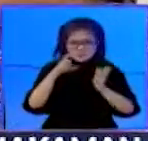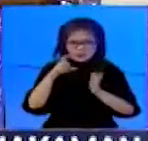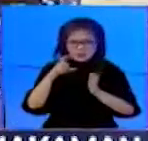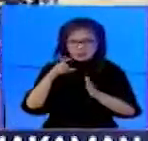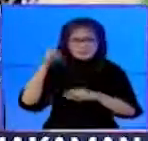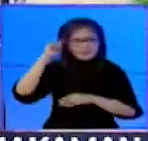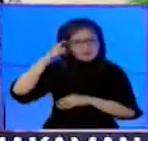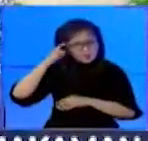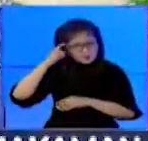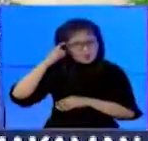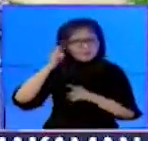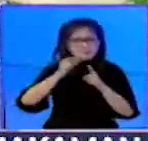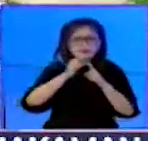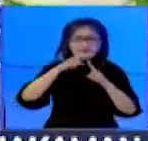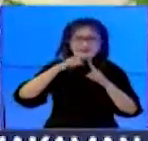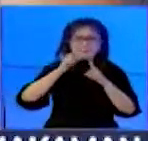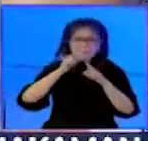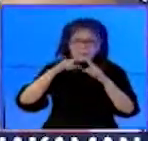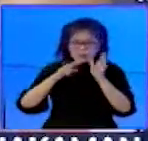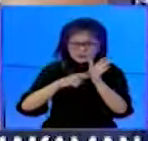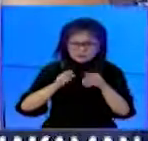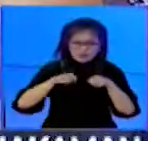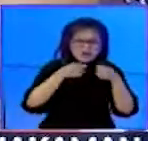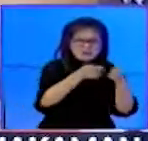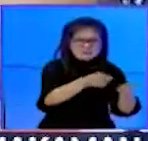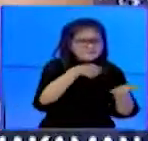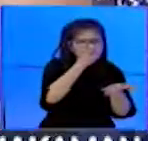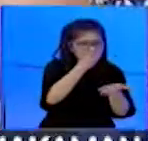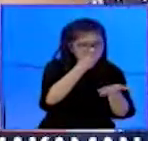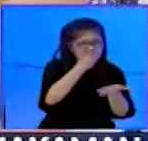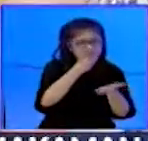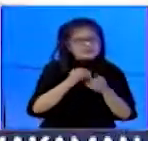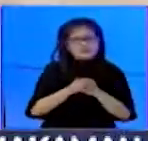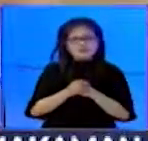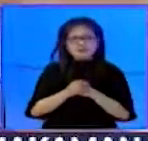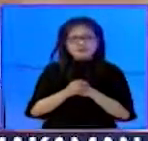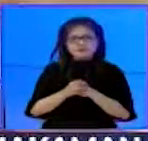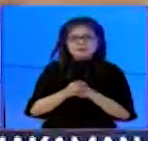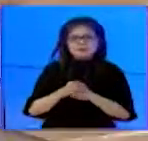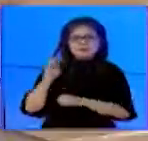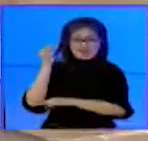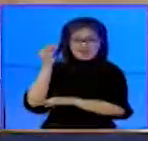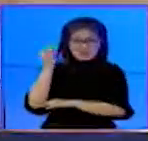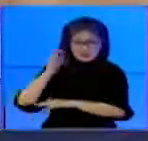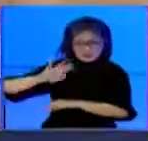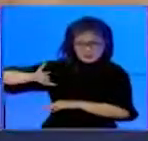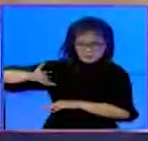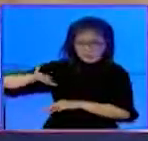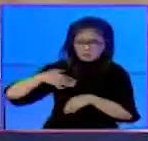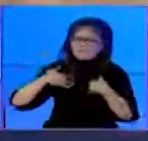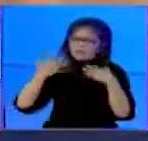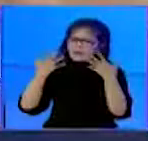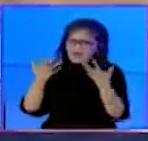memberikan makanan siap saji untuk petugas pemakaman di TPU Pondok Ranggon, Jakarta Timur. Mudah-mudahan dengan ada